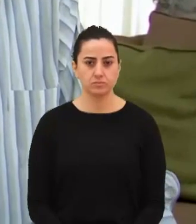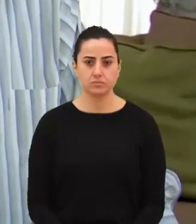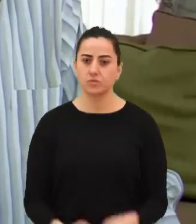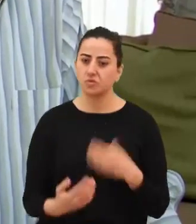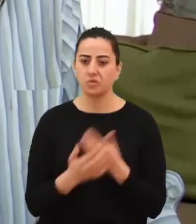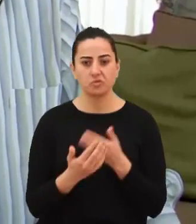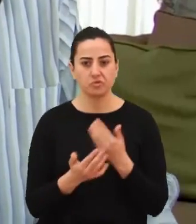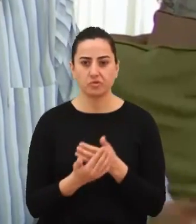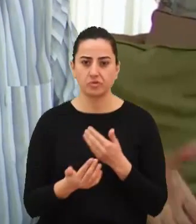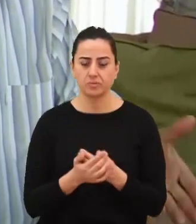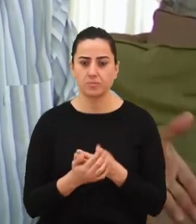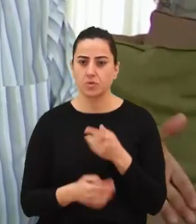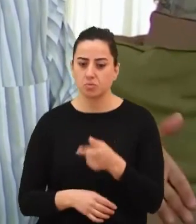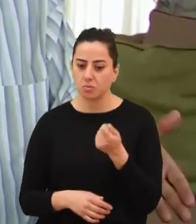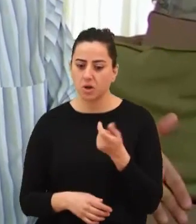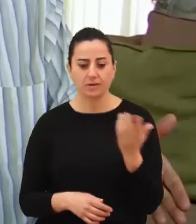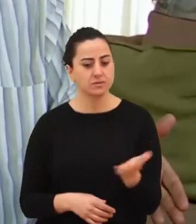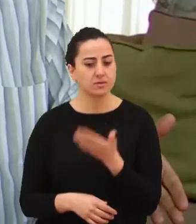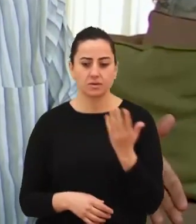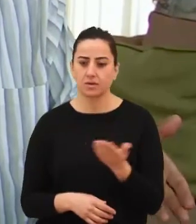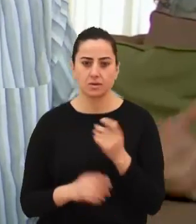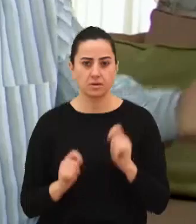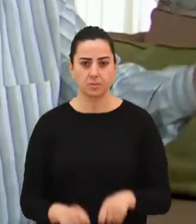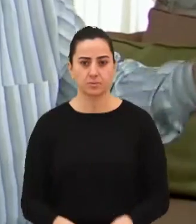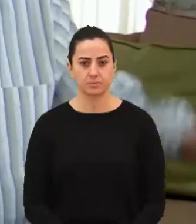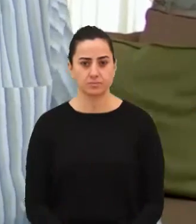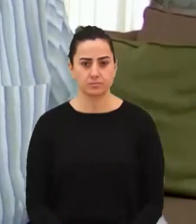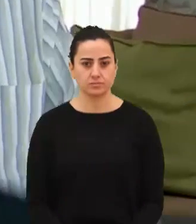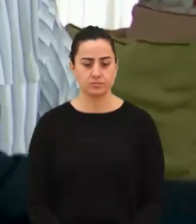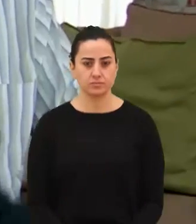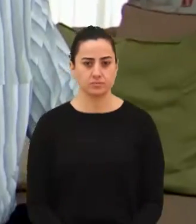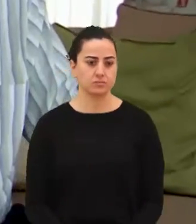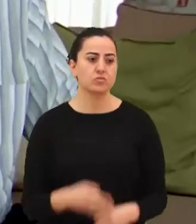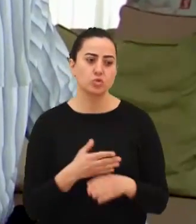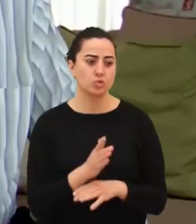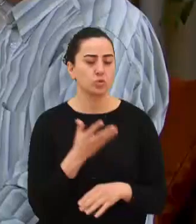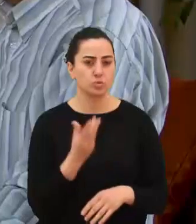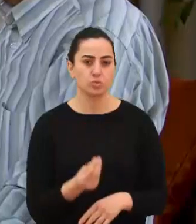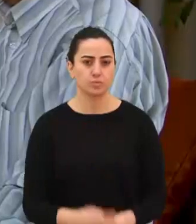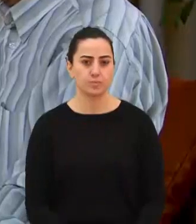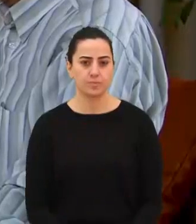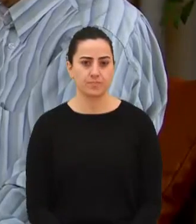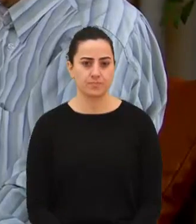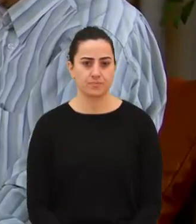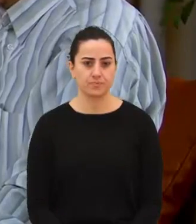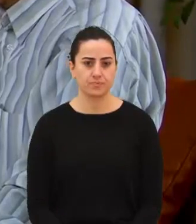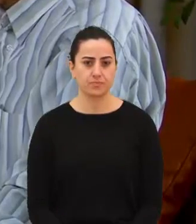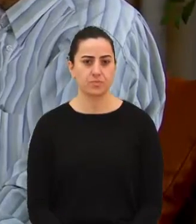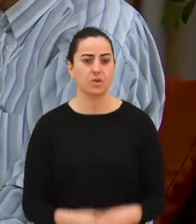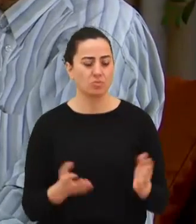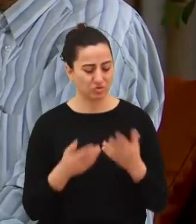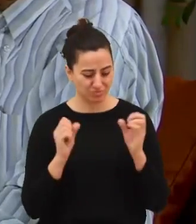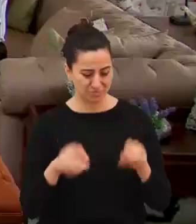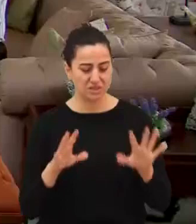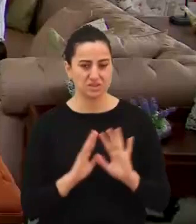Vay vay vay. Bu parayla neler yapılır ya? Doğru diyorsun baba ama... Boşver bırak